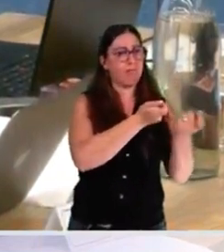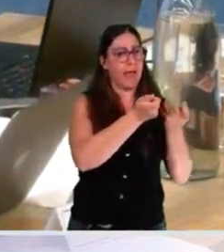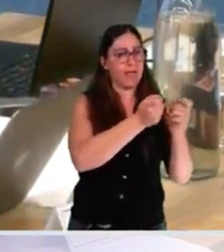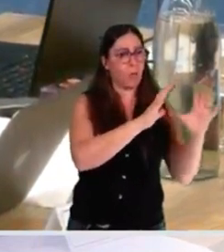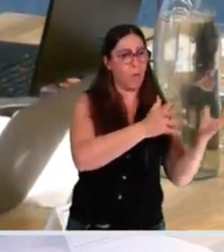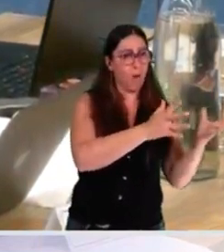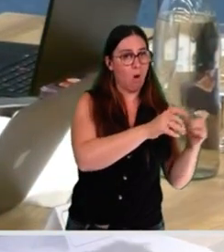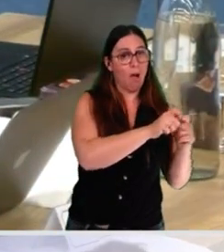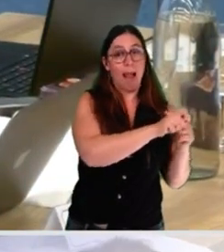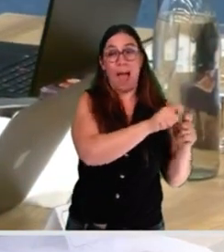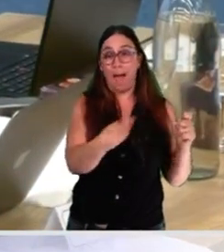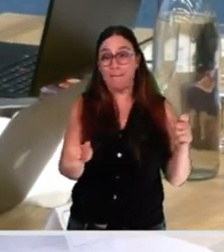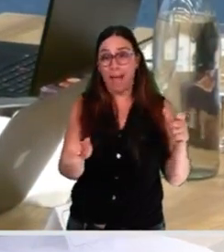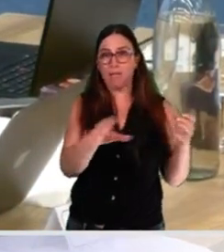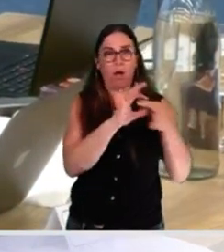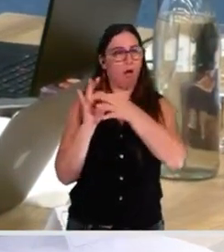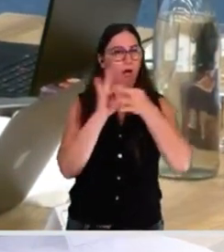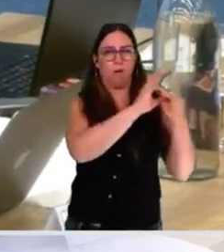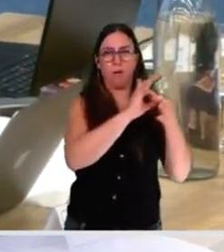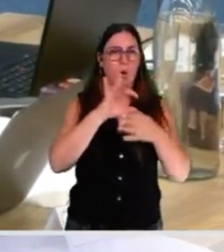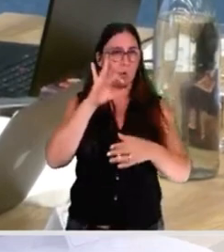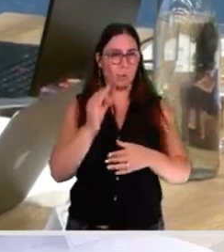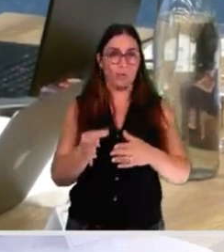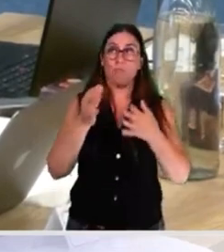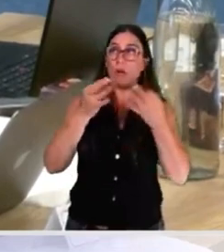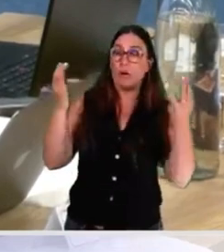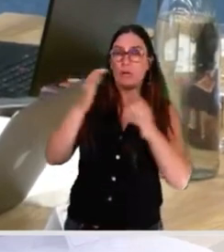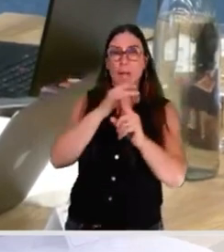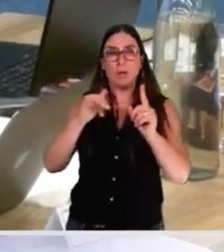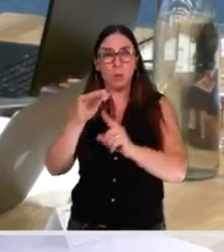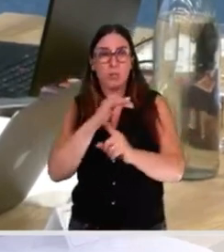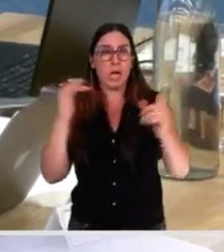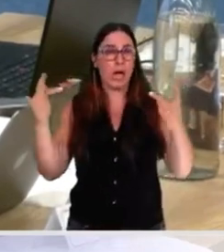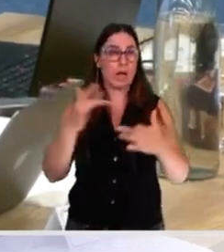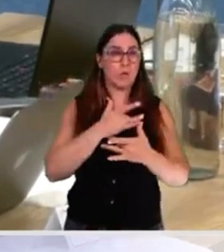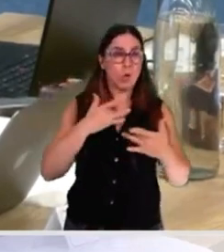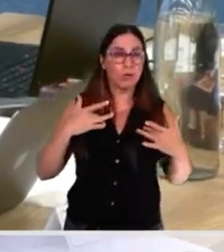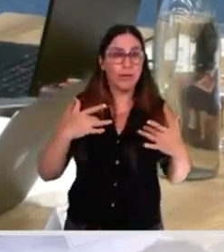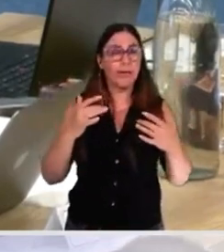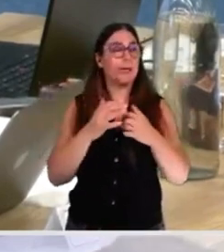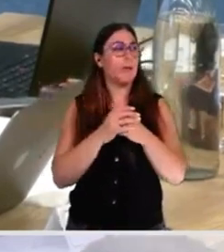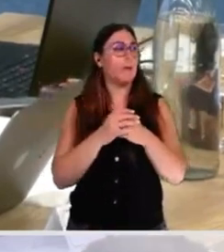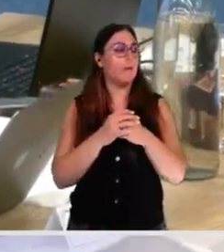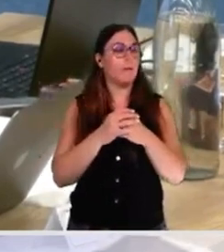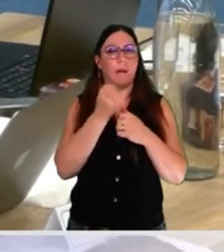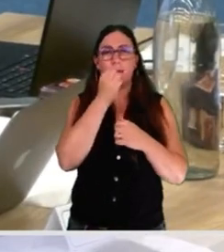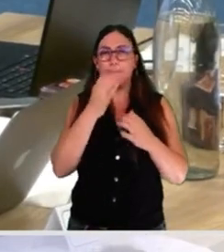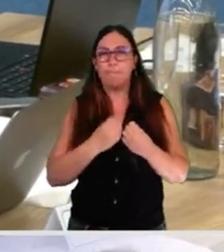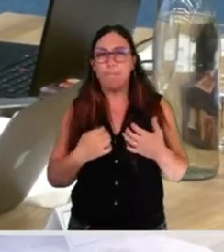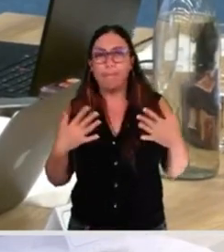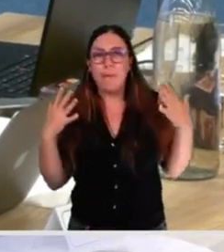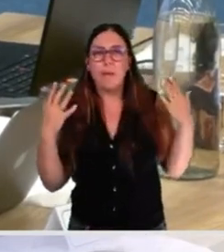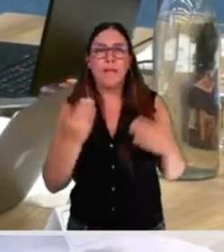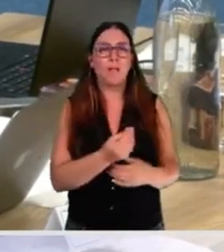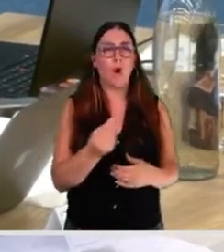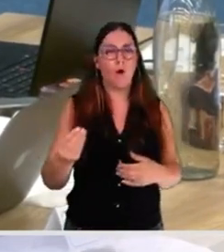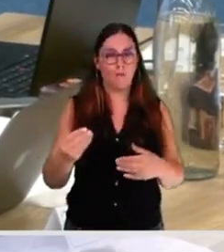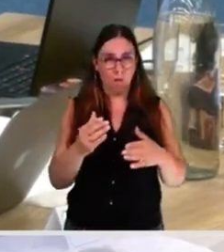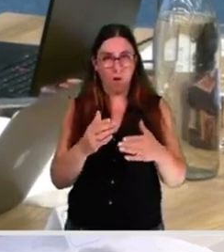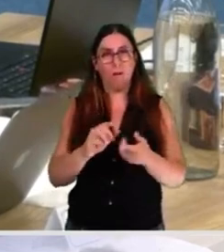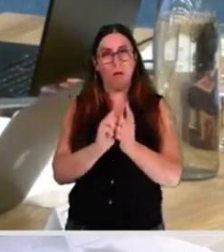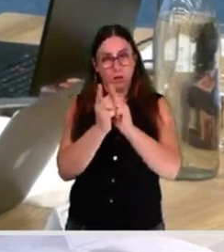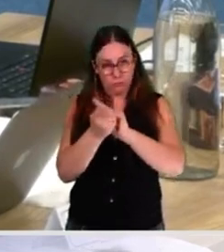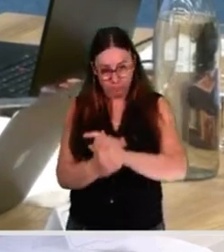et l'impact sur le climat social, sur la santé, sur le bien-être de ces enfants devenus